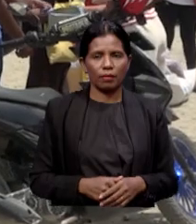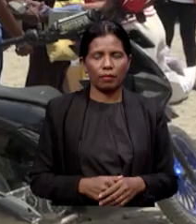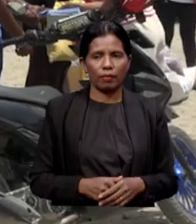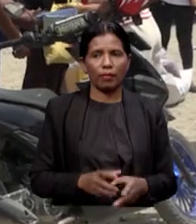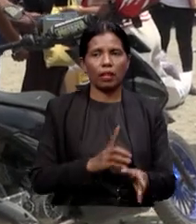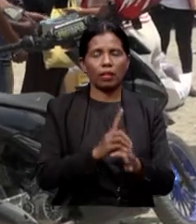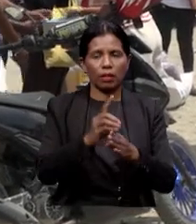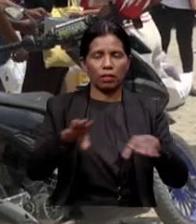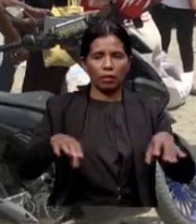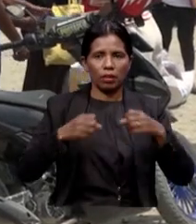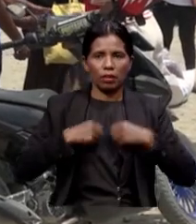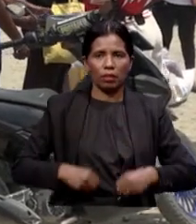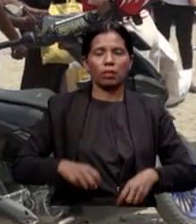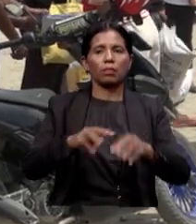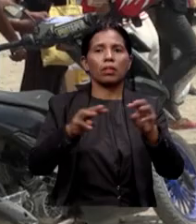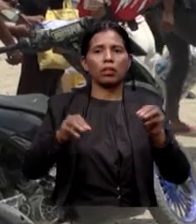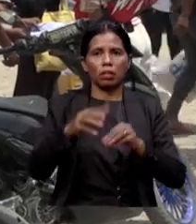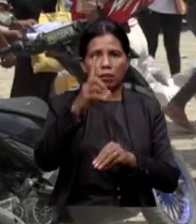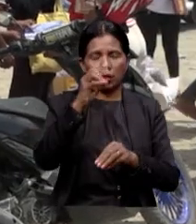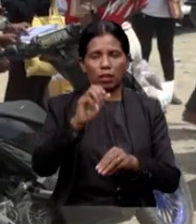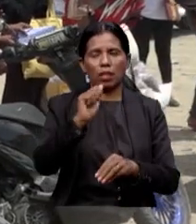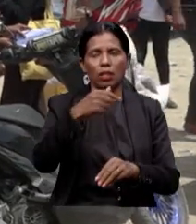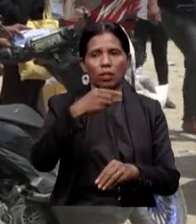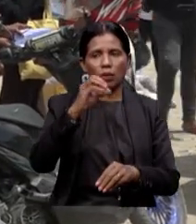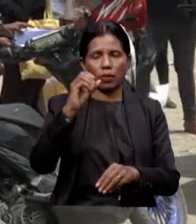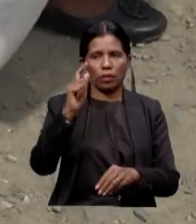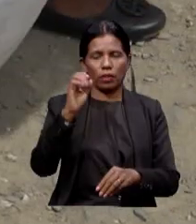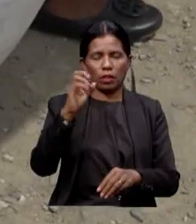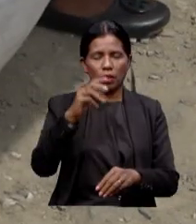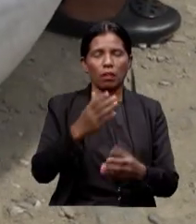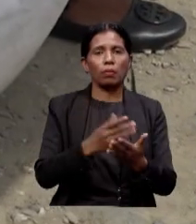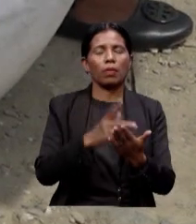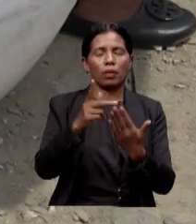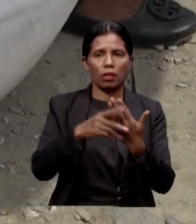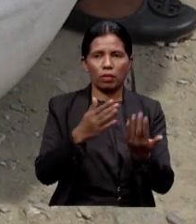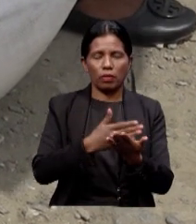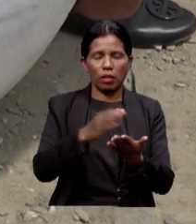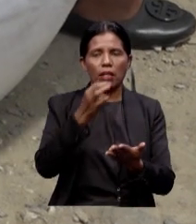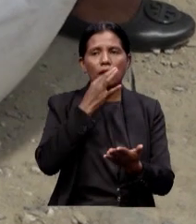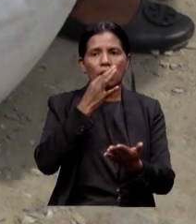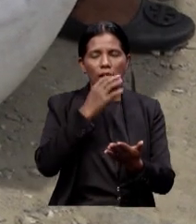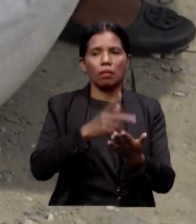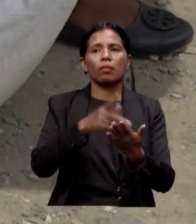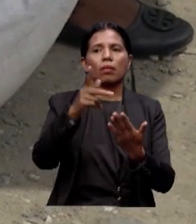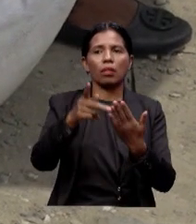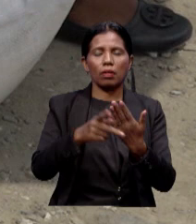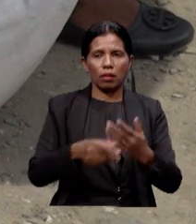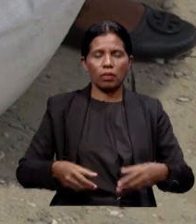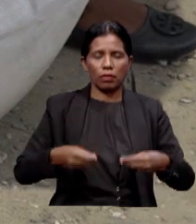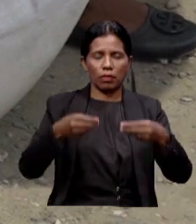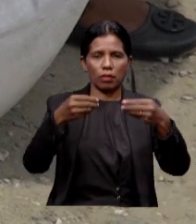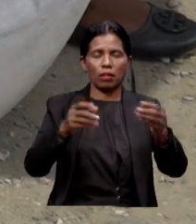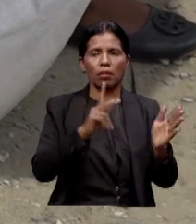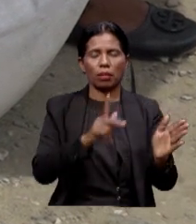Direktorat Servisus Saudi Munisip Dili Agustina Segurado hateten program Fayyan Nutrisaun ne program ne be integra ona iha